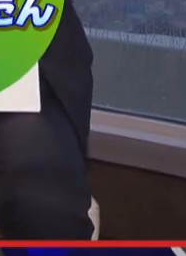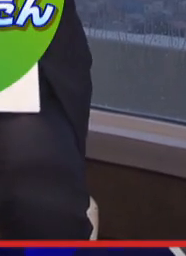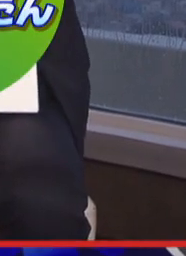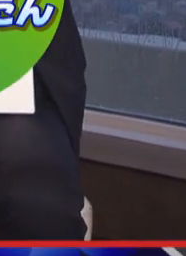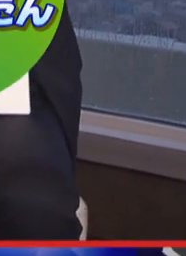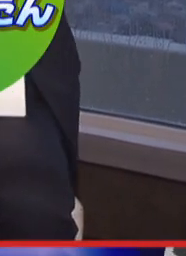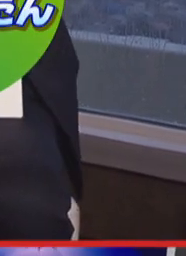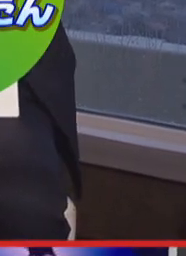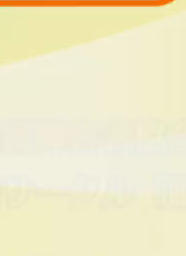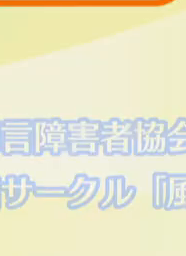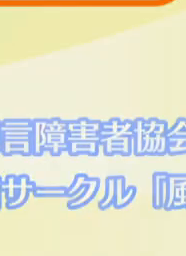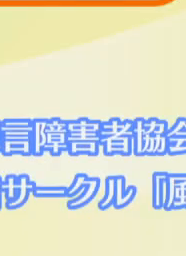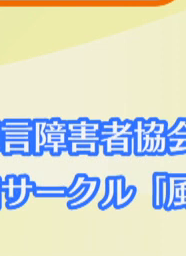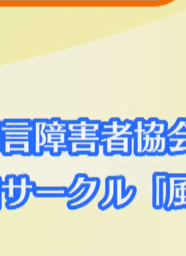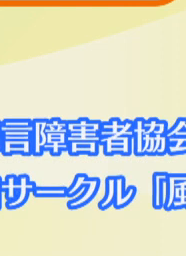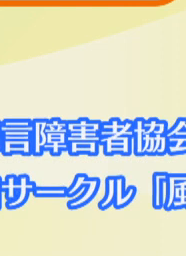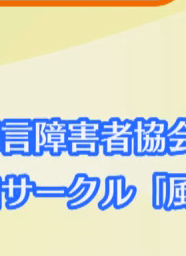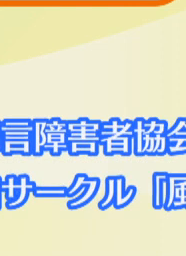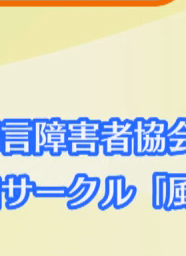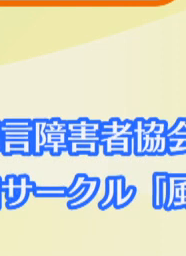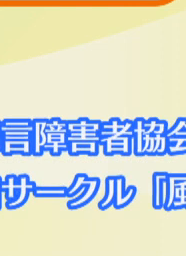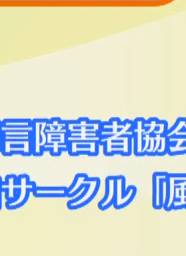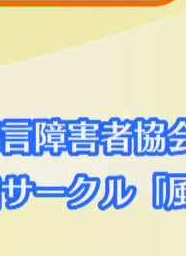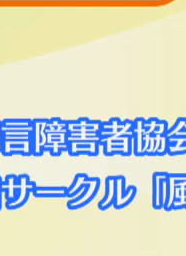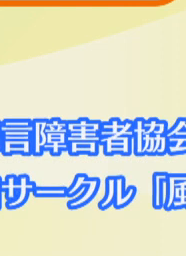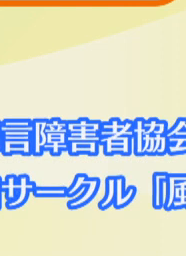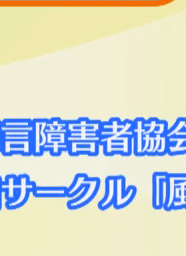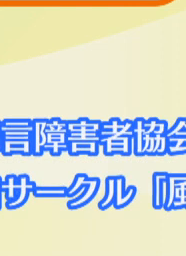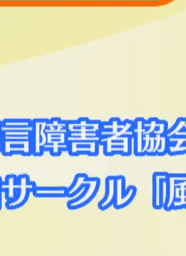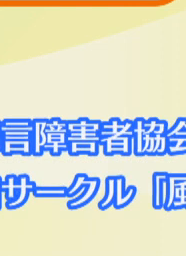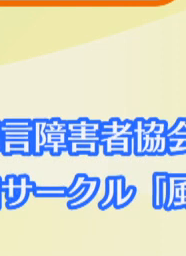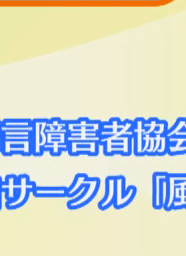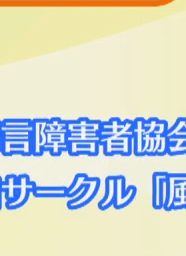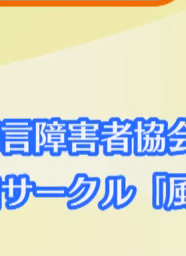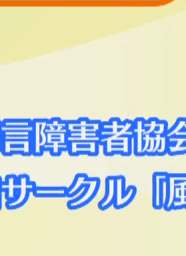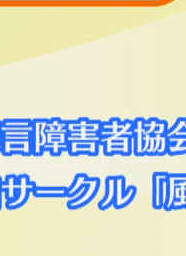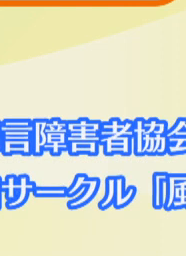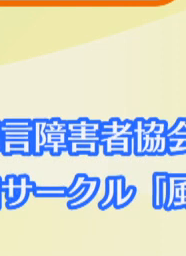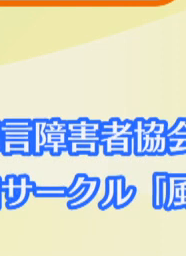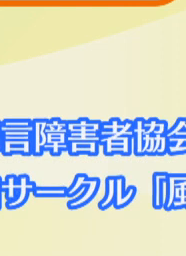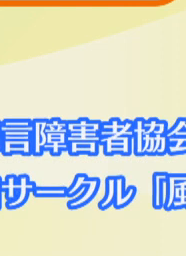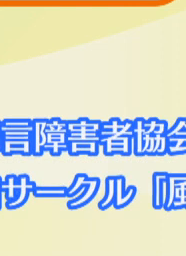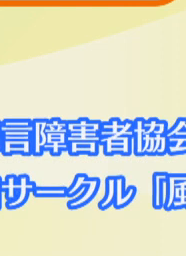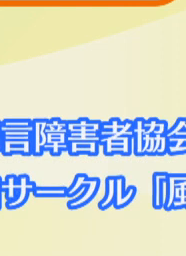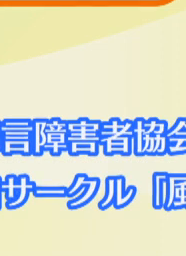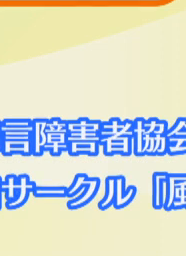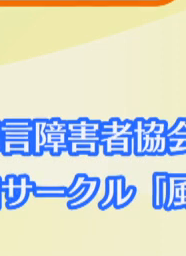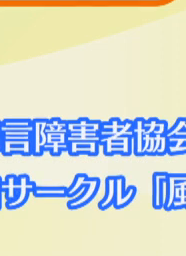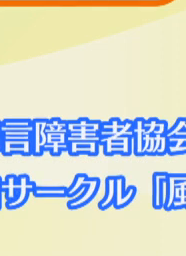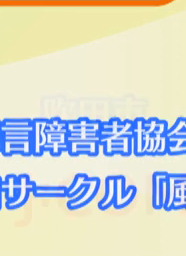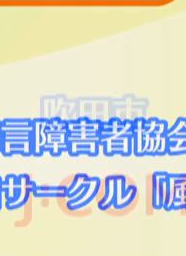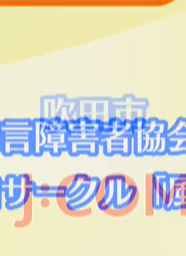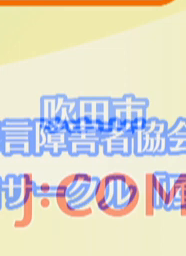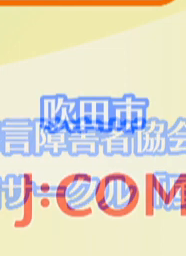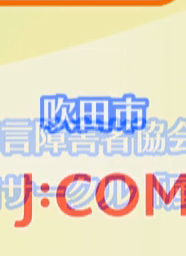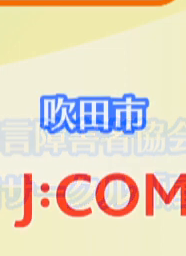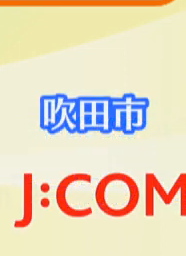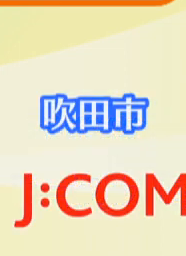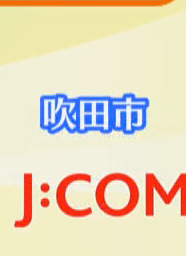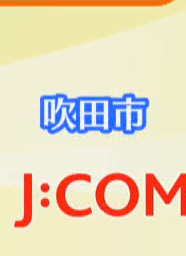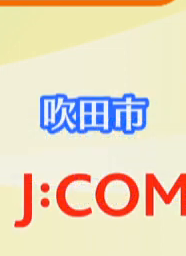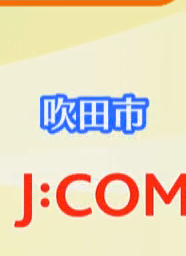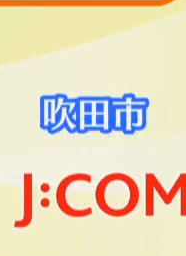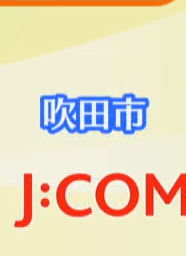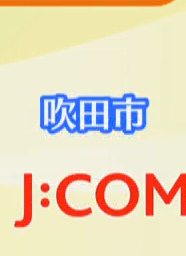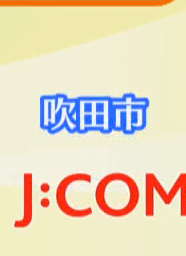吹田市広報番組、お元気ですか市民の皆さん。次回の更新は1月16日、